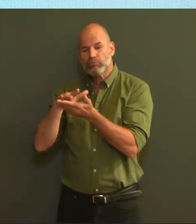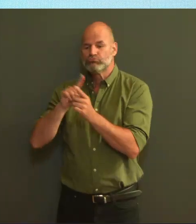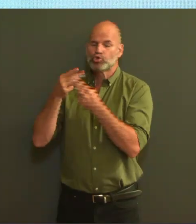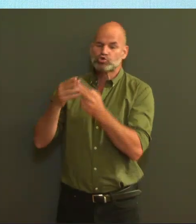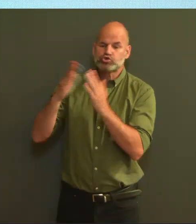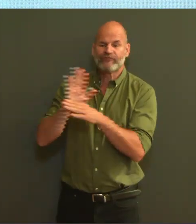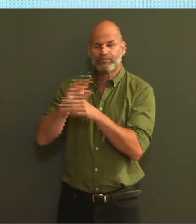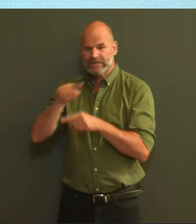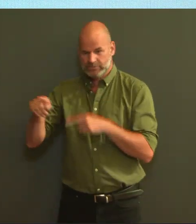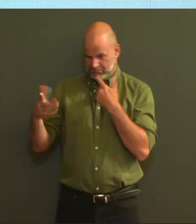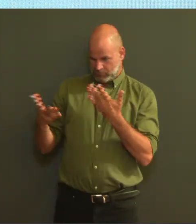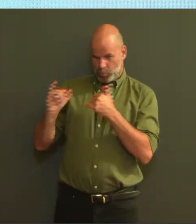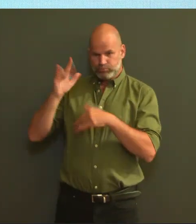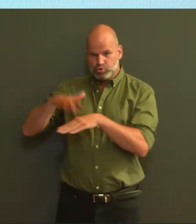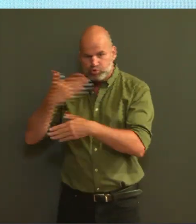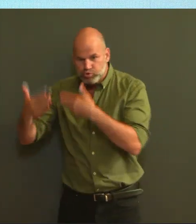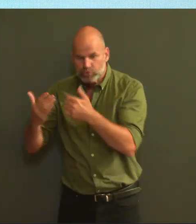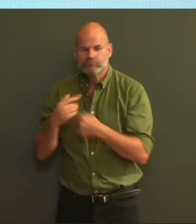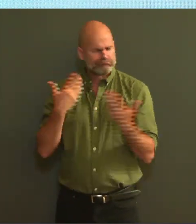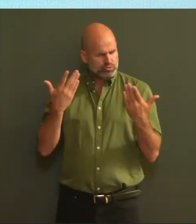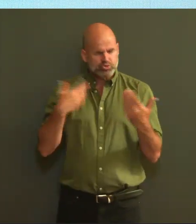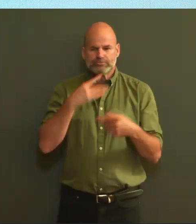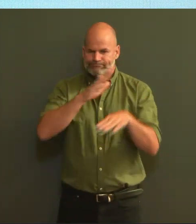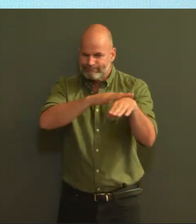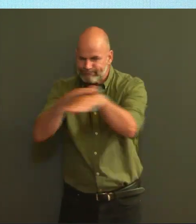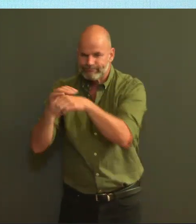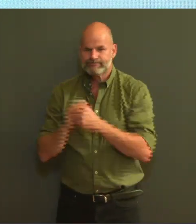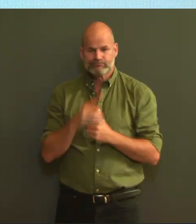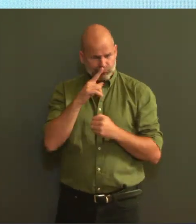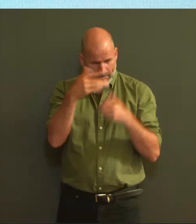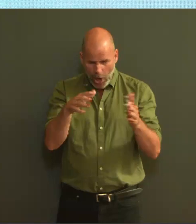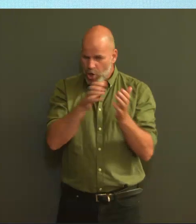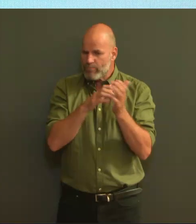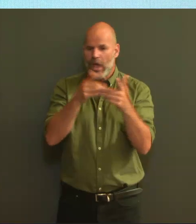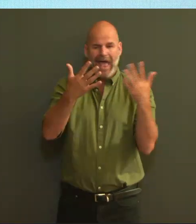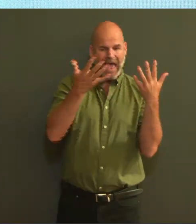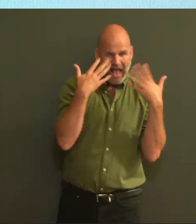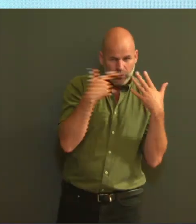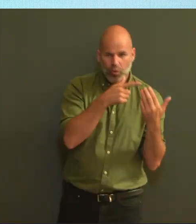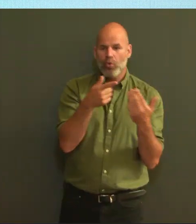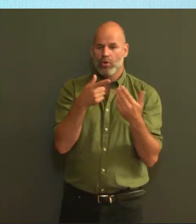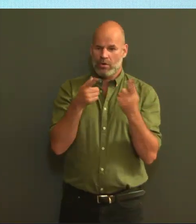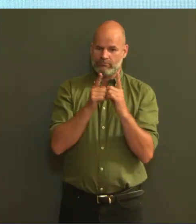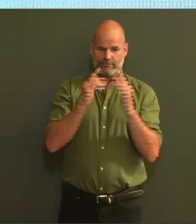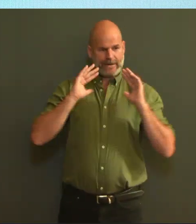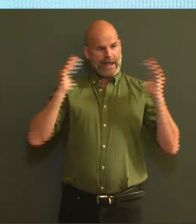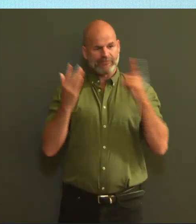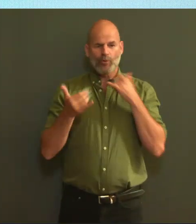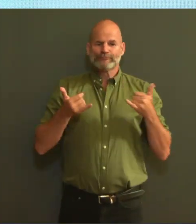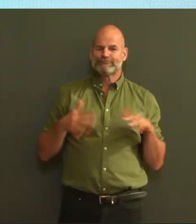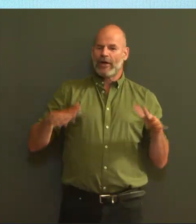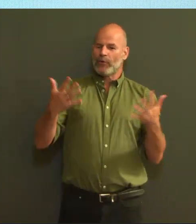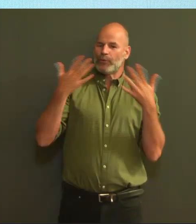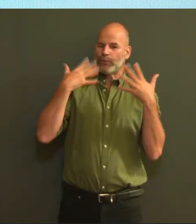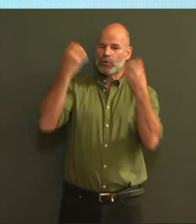gerust mag gebruikt worden voor het afkoelen van ruimtes. En dit is in het bijzonder belangrijk op die plaatsen waar mensen verblijven die juist